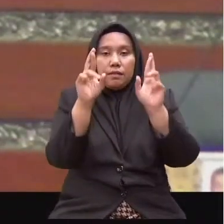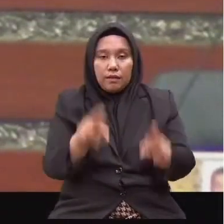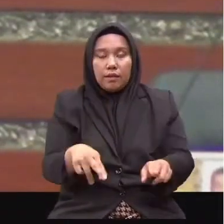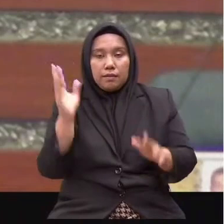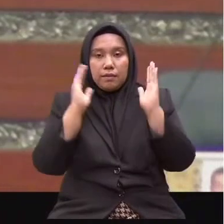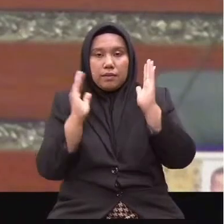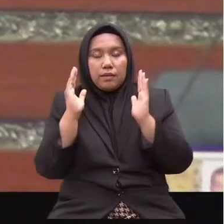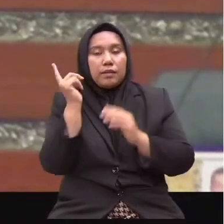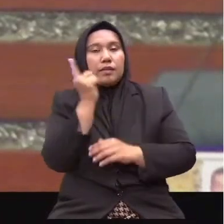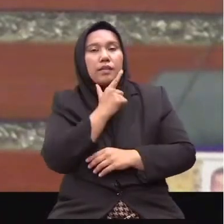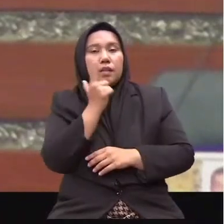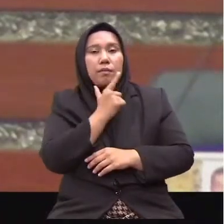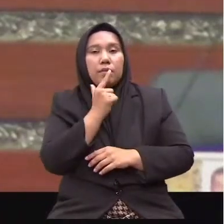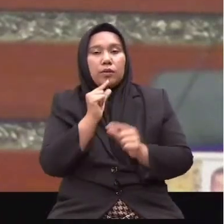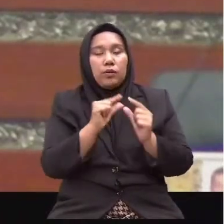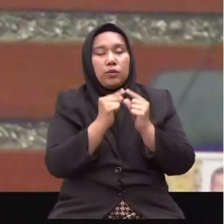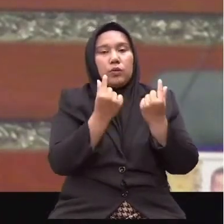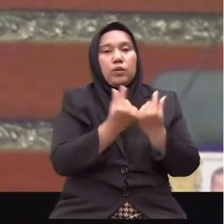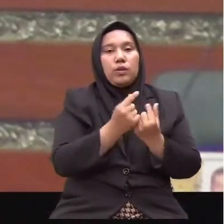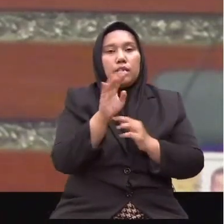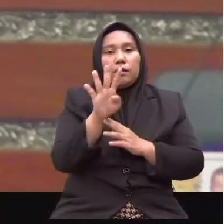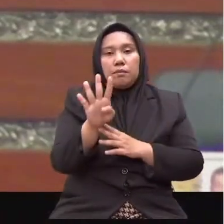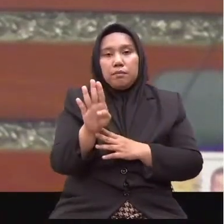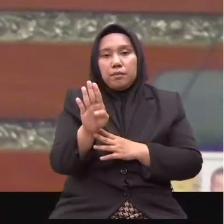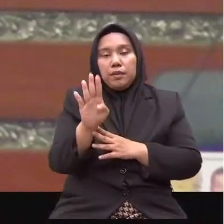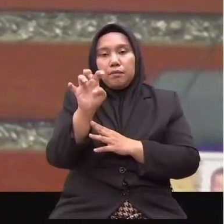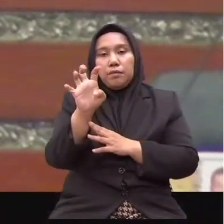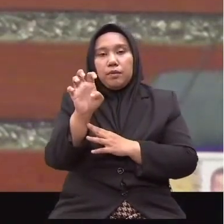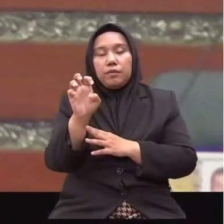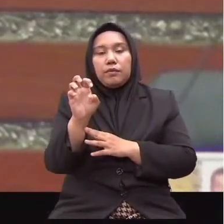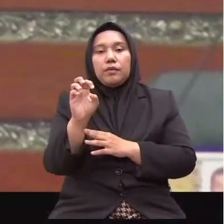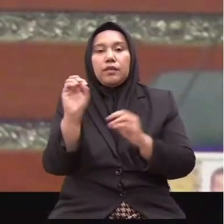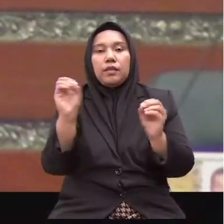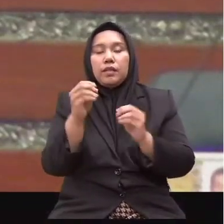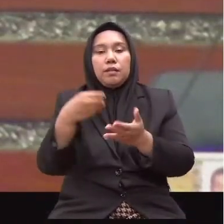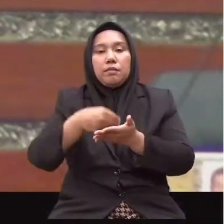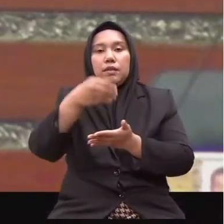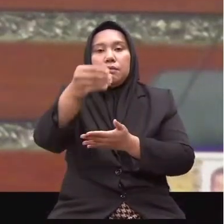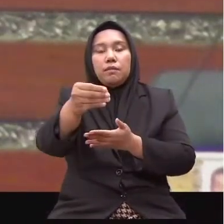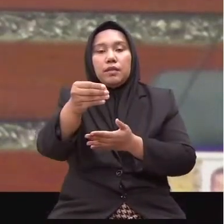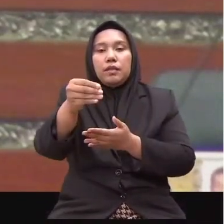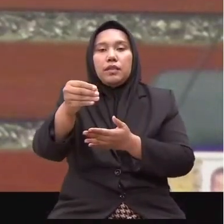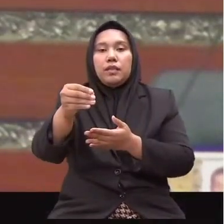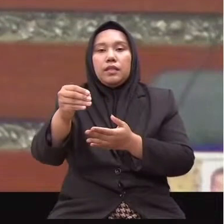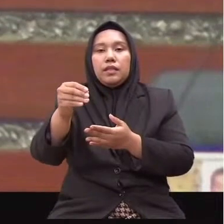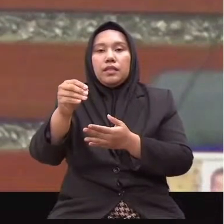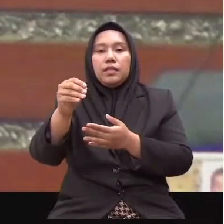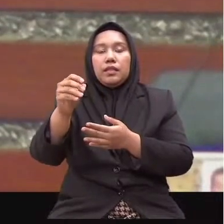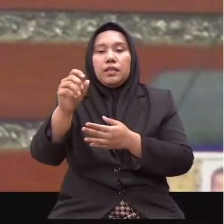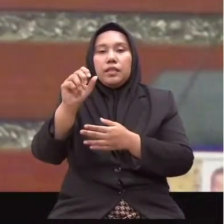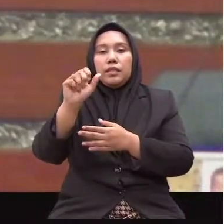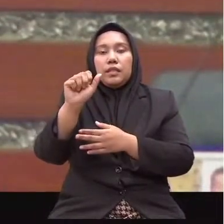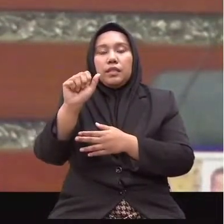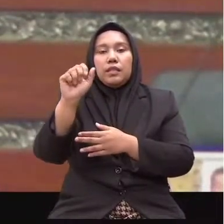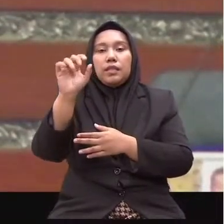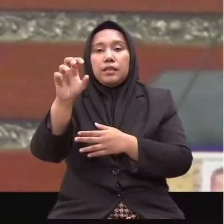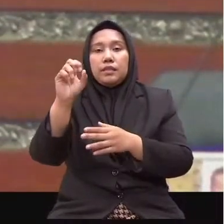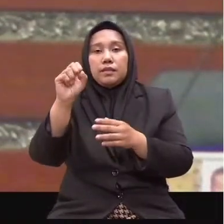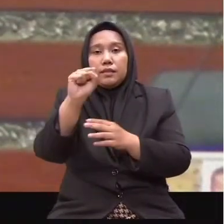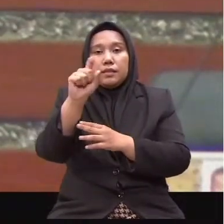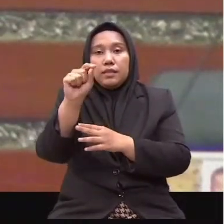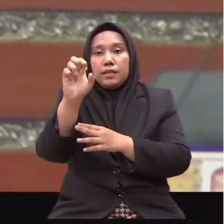tak mau rakyat tidak melanggar station swasta yang berbayar tuh dinafsirkan